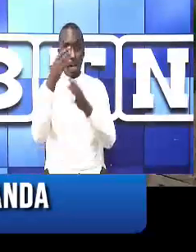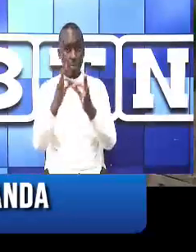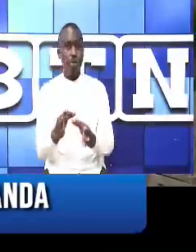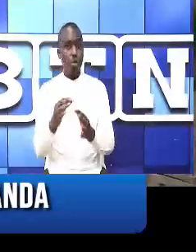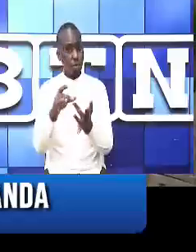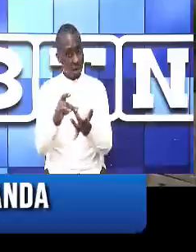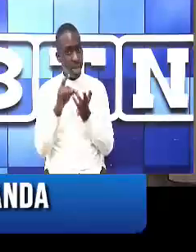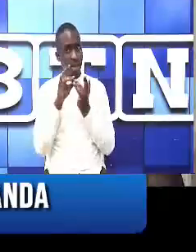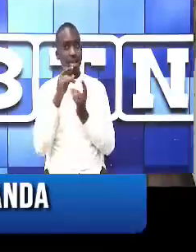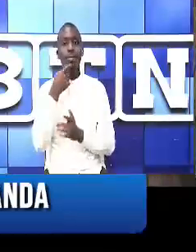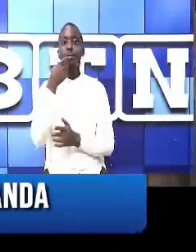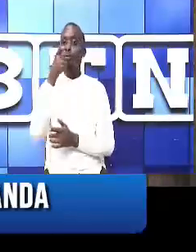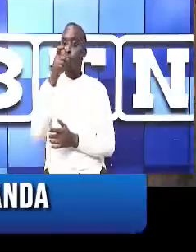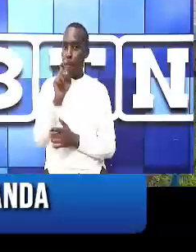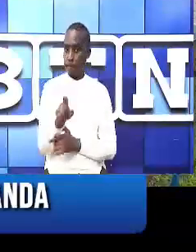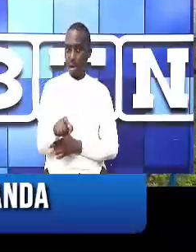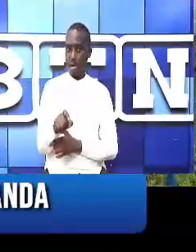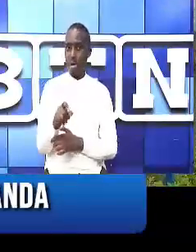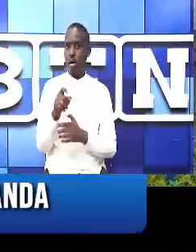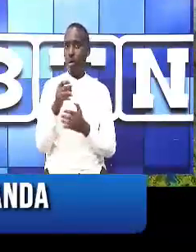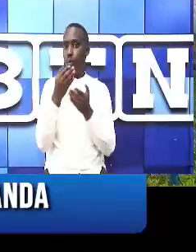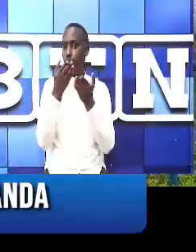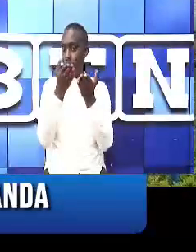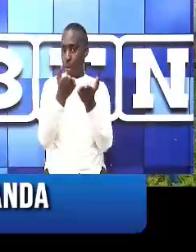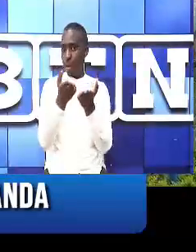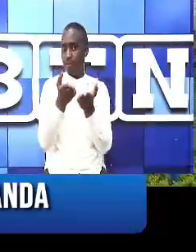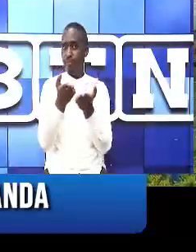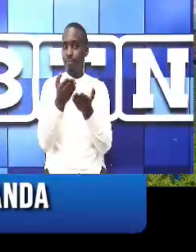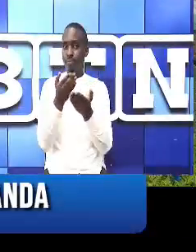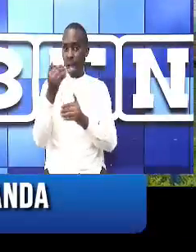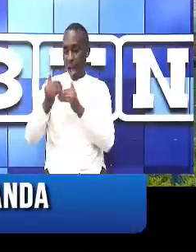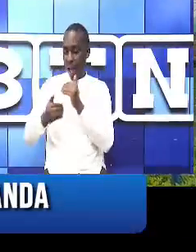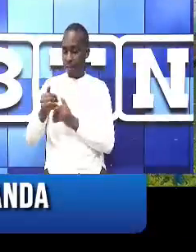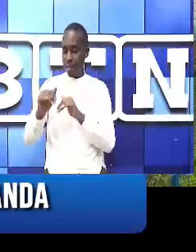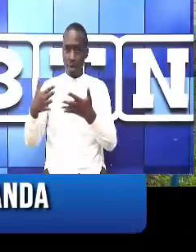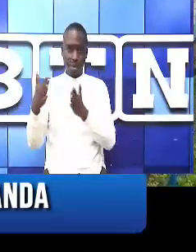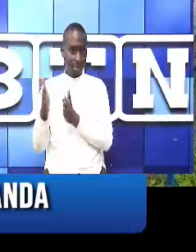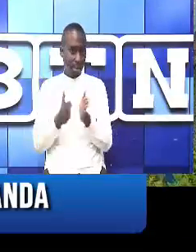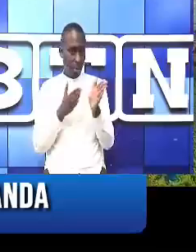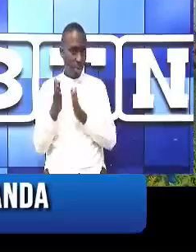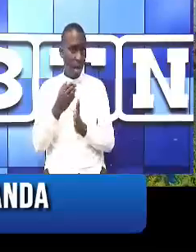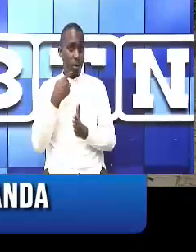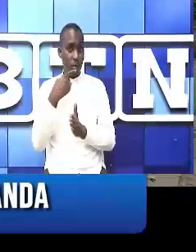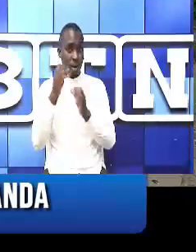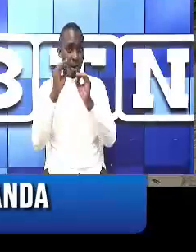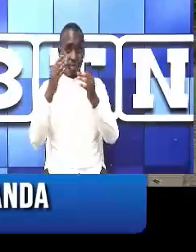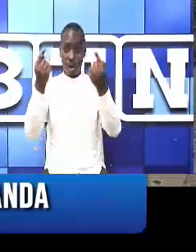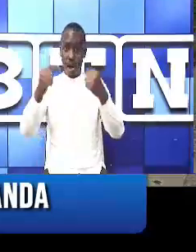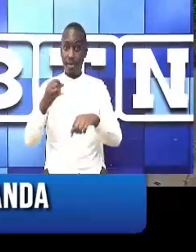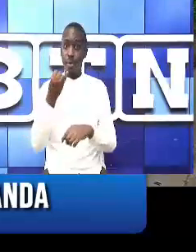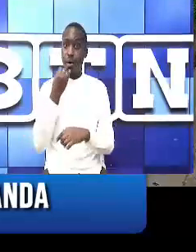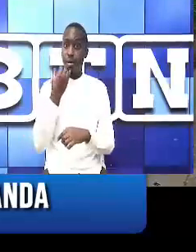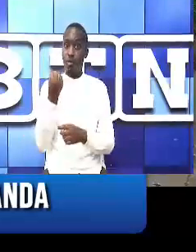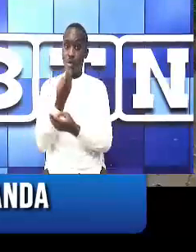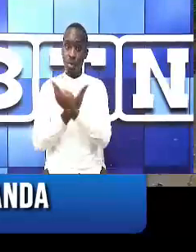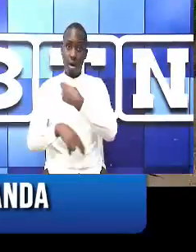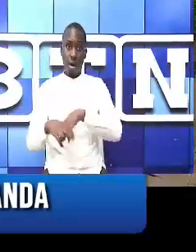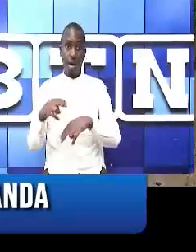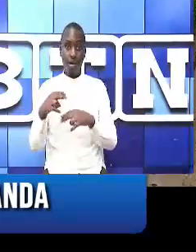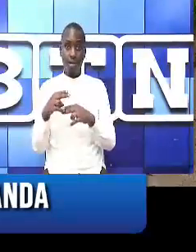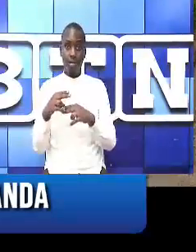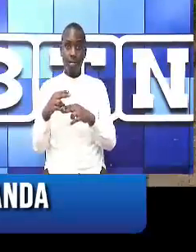biba bigomba kuba biri hafi cyangwa biteguye ubu ngo ni hanze umwana w'ingingo ufite ubumuga